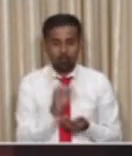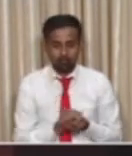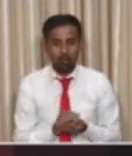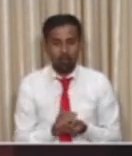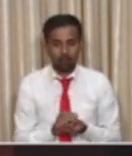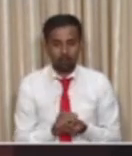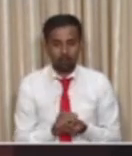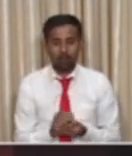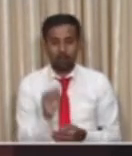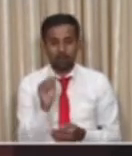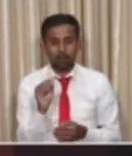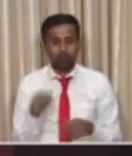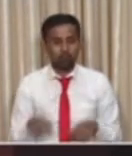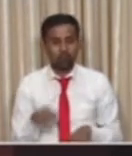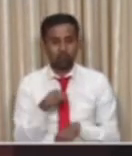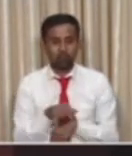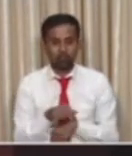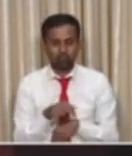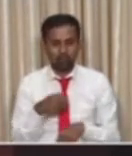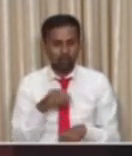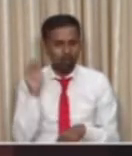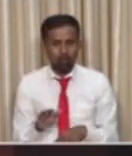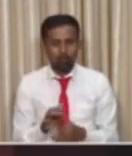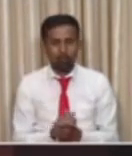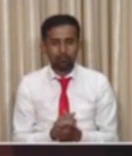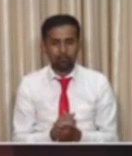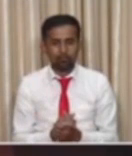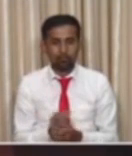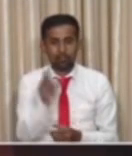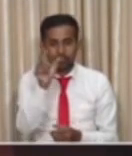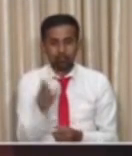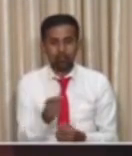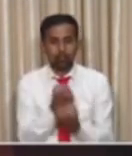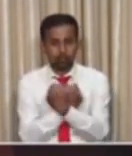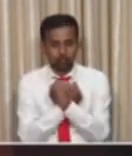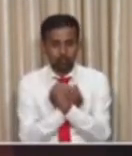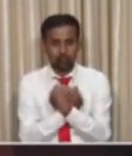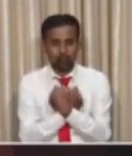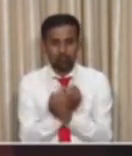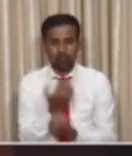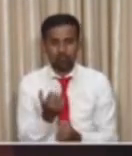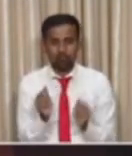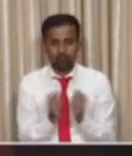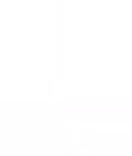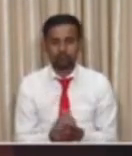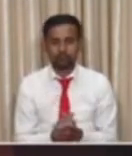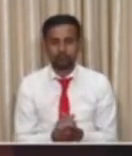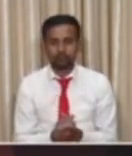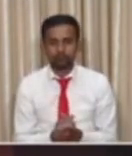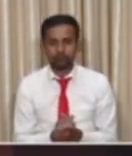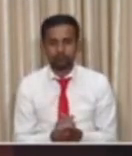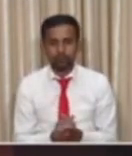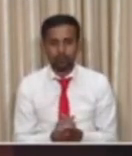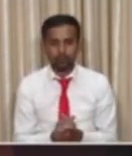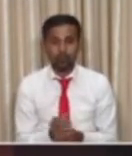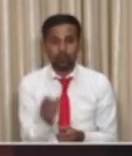තිබෙනවා. නමුත් මේ මොහොත වෙන විට අපිට දැනගන්නට ලැබිලා තිබෙනවා එතුමාව අත්අඩංගුවට ගන්නට කටයුතු කරලා තිබෙනවායි කියල. ඉතින් මම